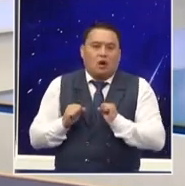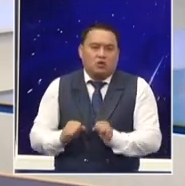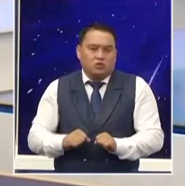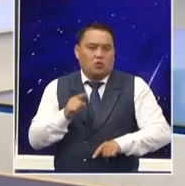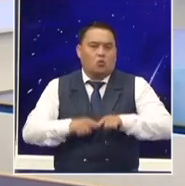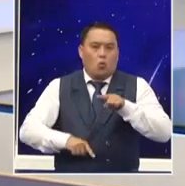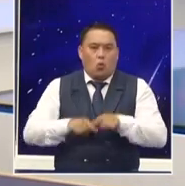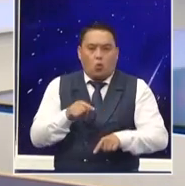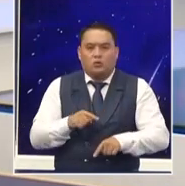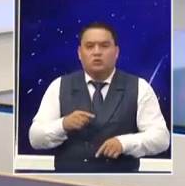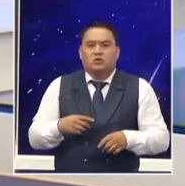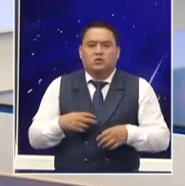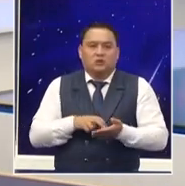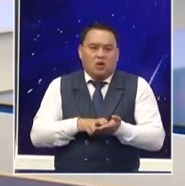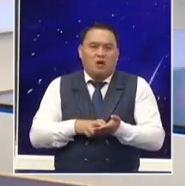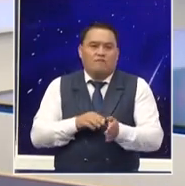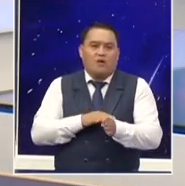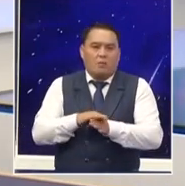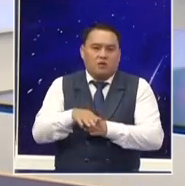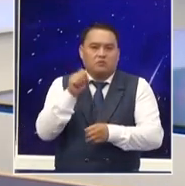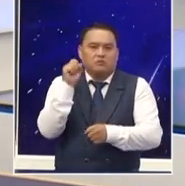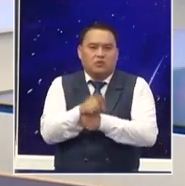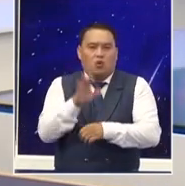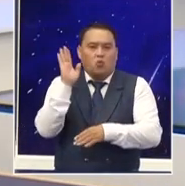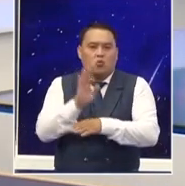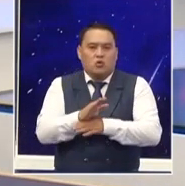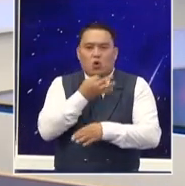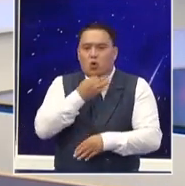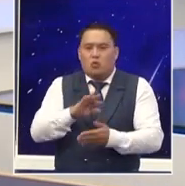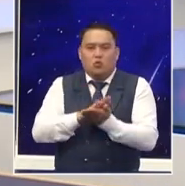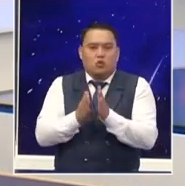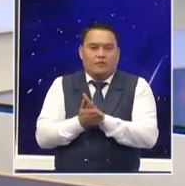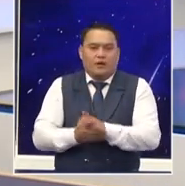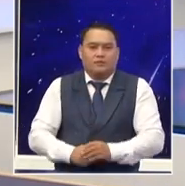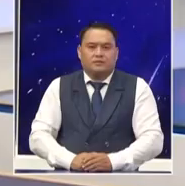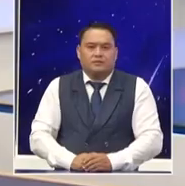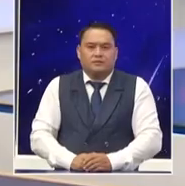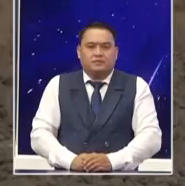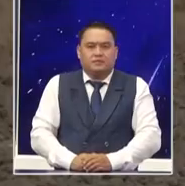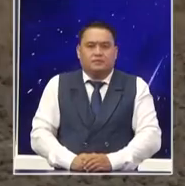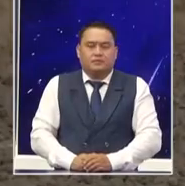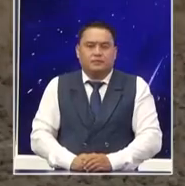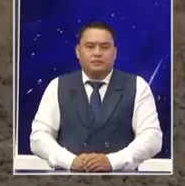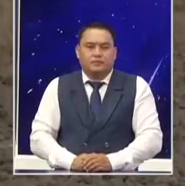Родины преодолевать страх и выполнять боевые приказы в любых условиях. Подробнее расскажет наш корреспондент.